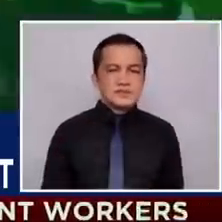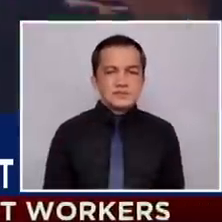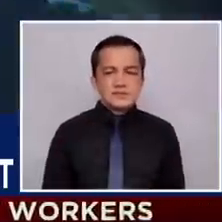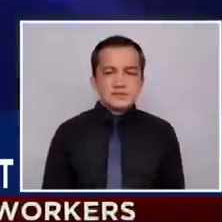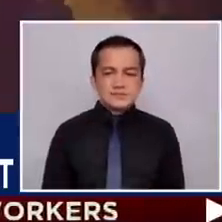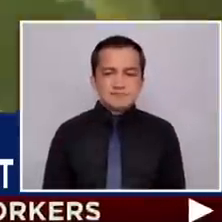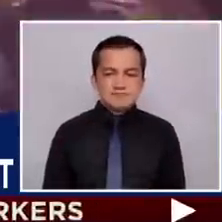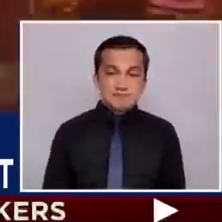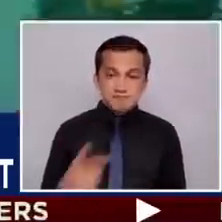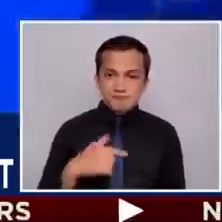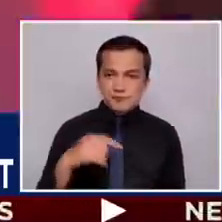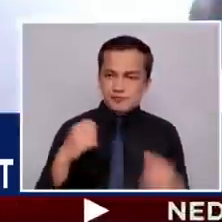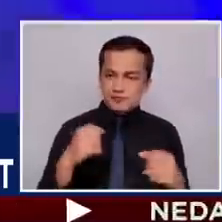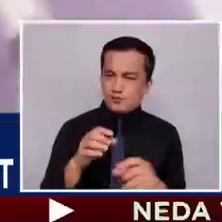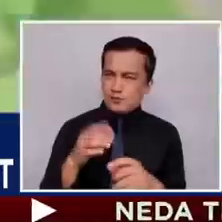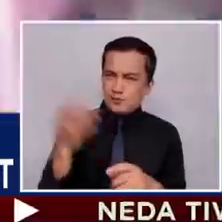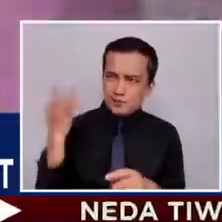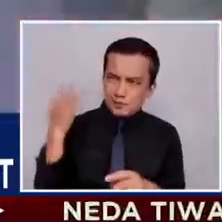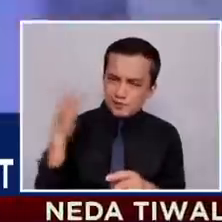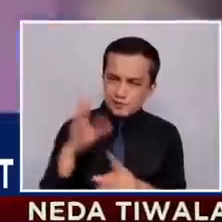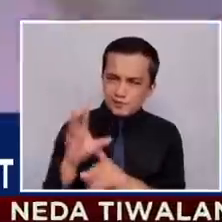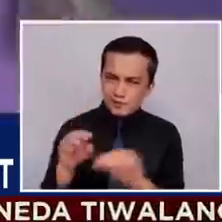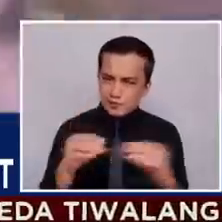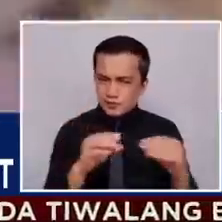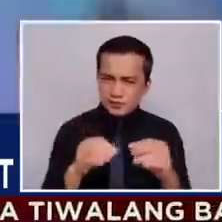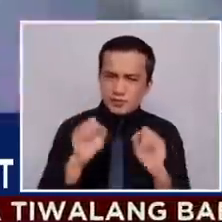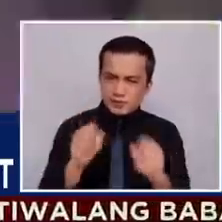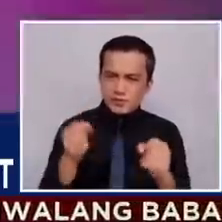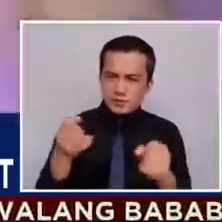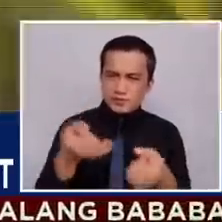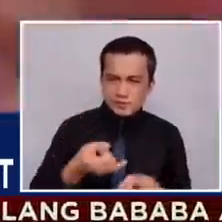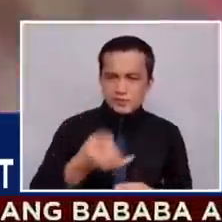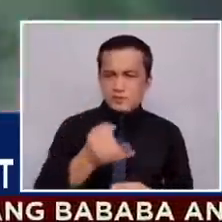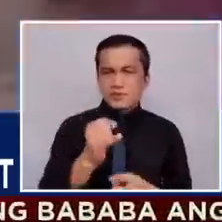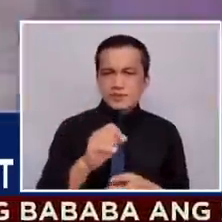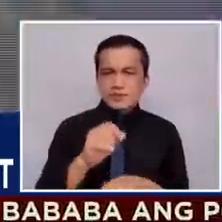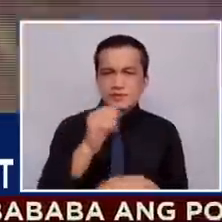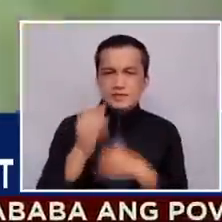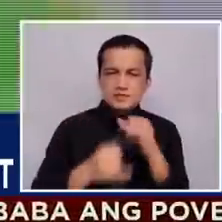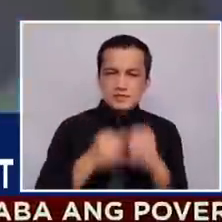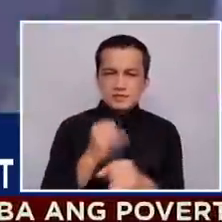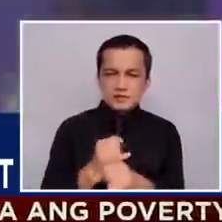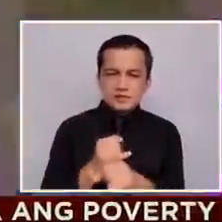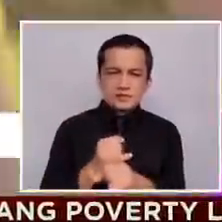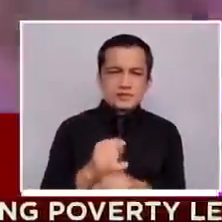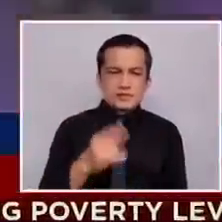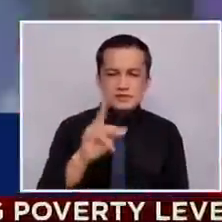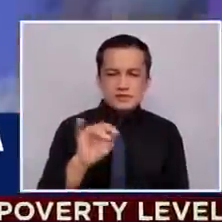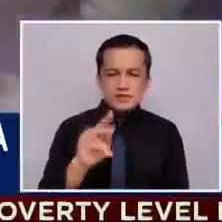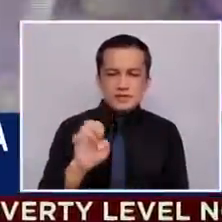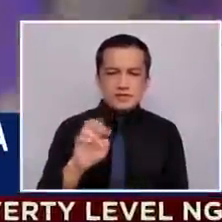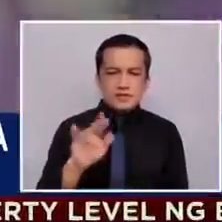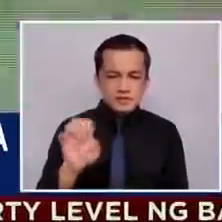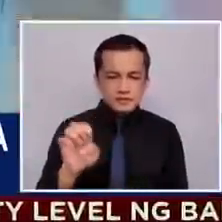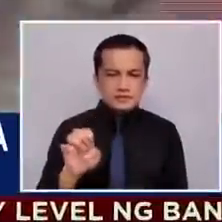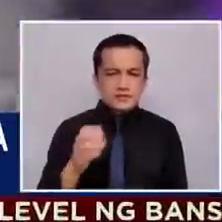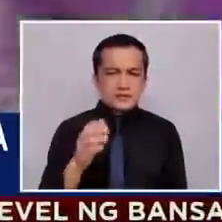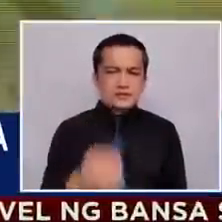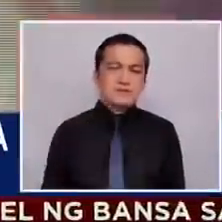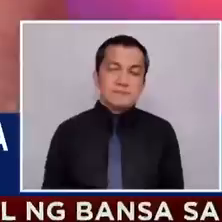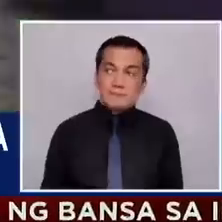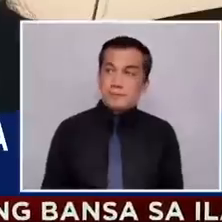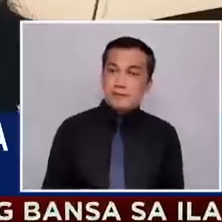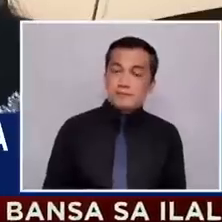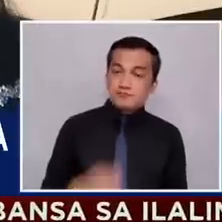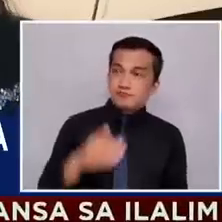Malakas din ang usap-usapang maaaring maimbitahan siya sa international edition ng RuPaul's Drag Race. In the future, I mean,